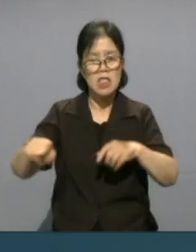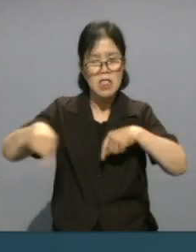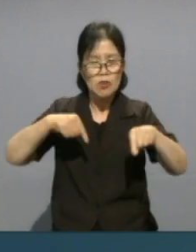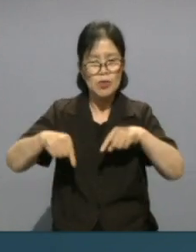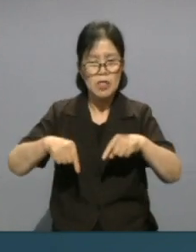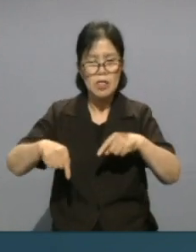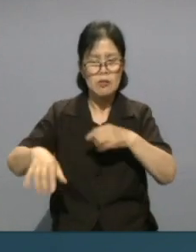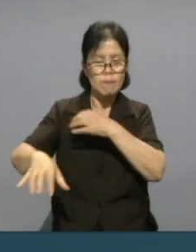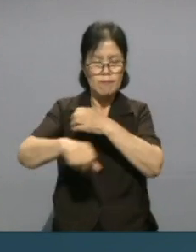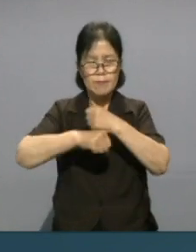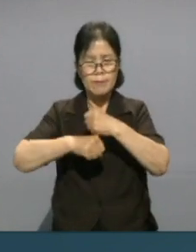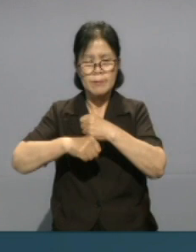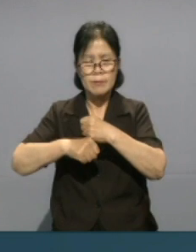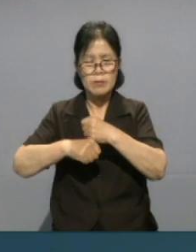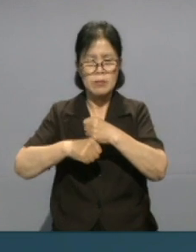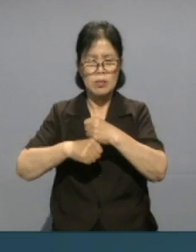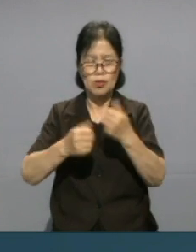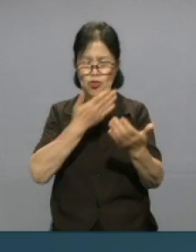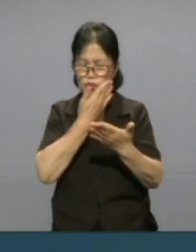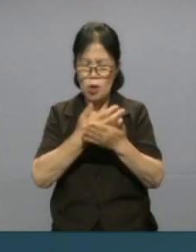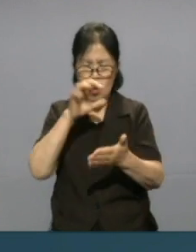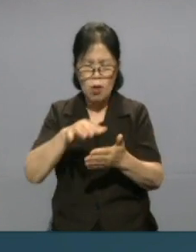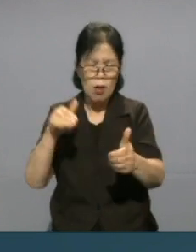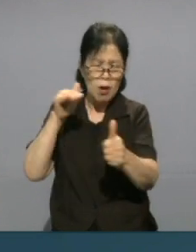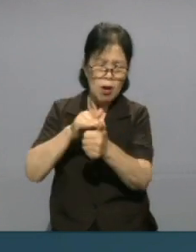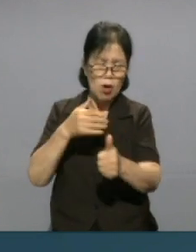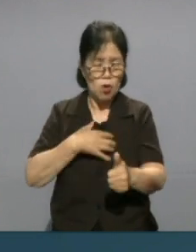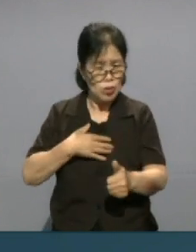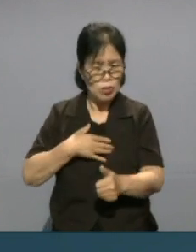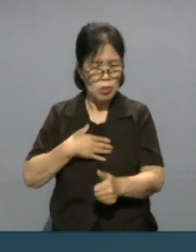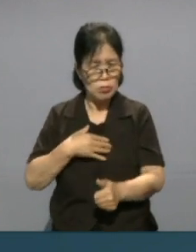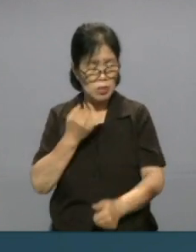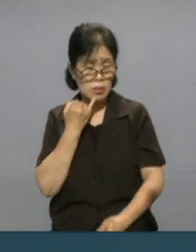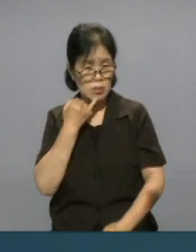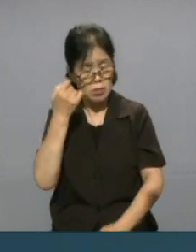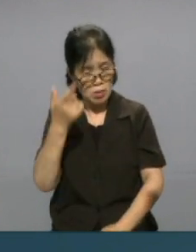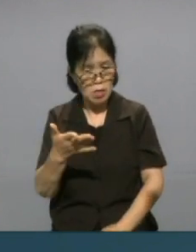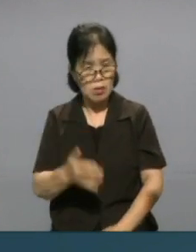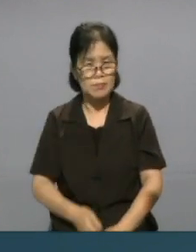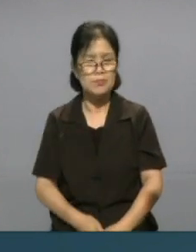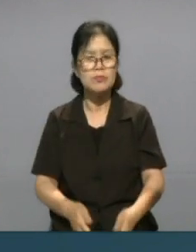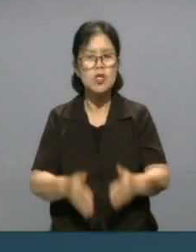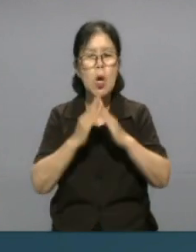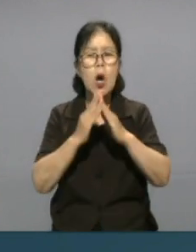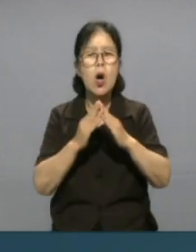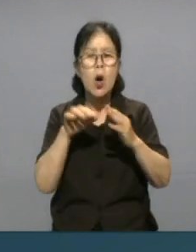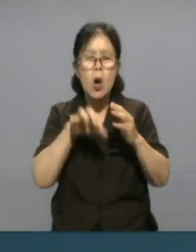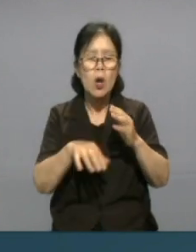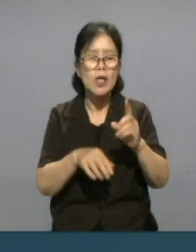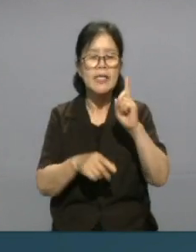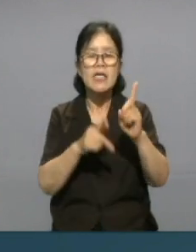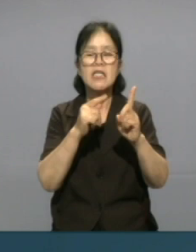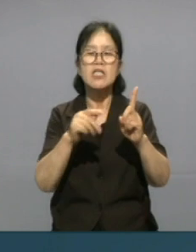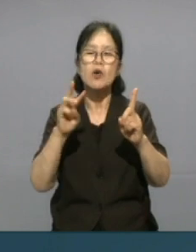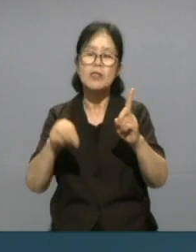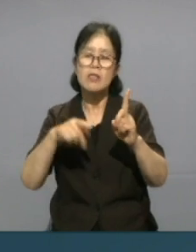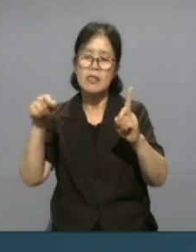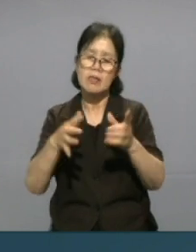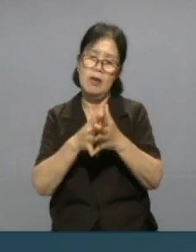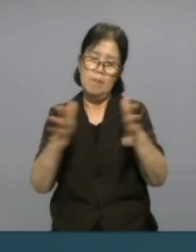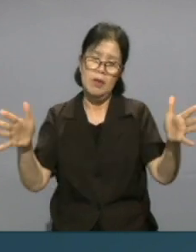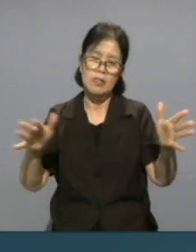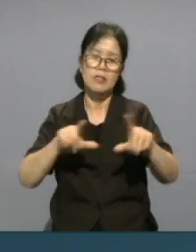통제 심장부 타격 걱정 안 해도 될까요? 드론 작전 사령부가 들어설 곳 1km 이내에 아파트와 일반 거주지